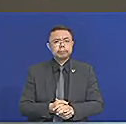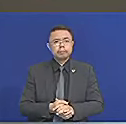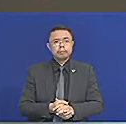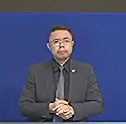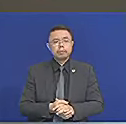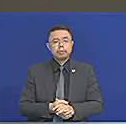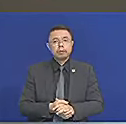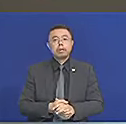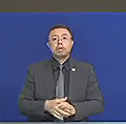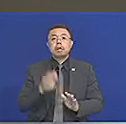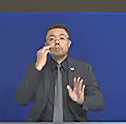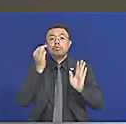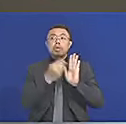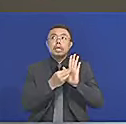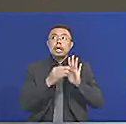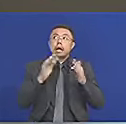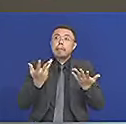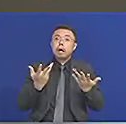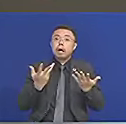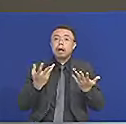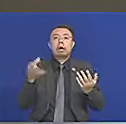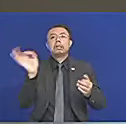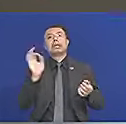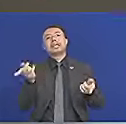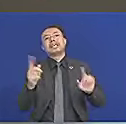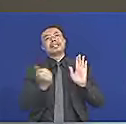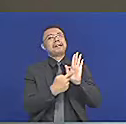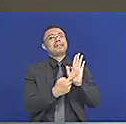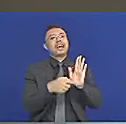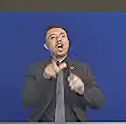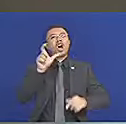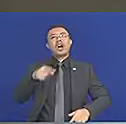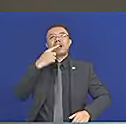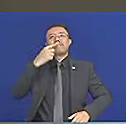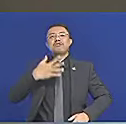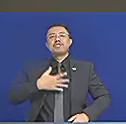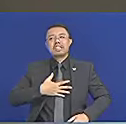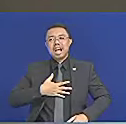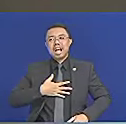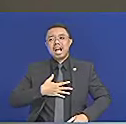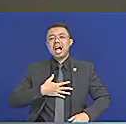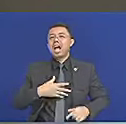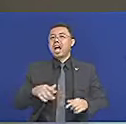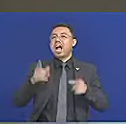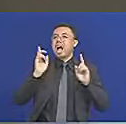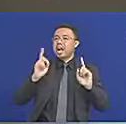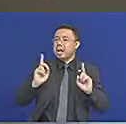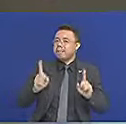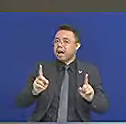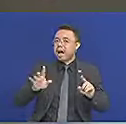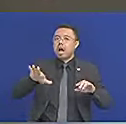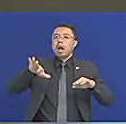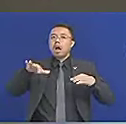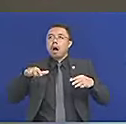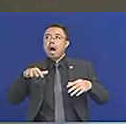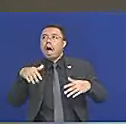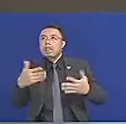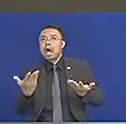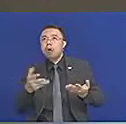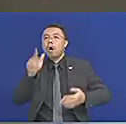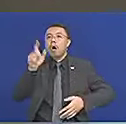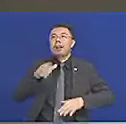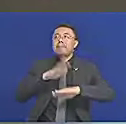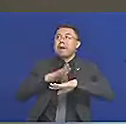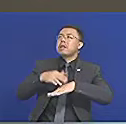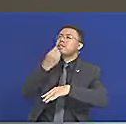Jadi faktanya ya, tidak jaminan kalau orang beragama, tidak jaminan orang yang